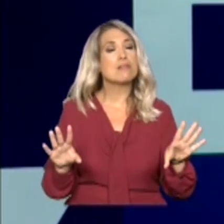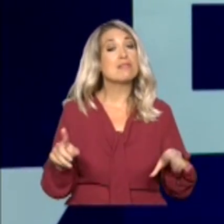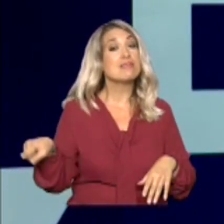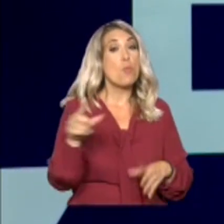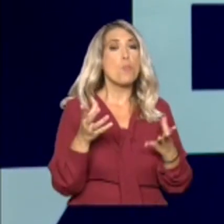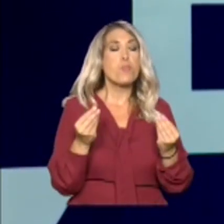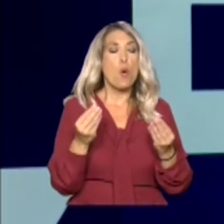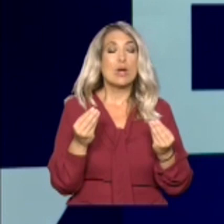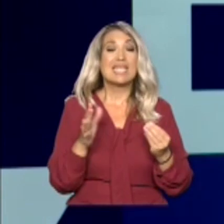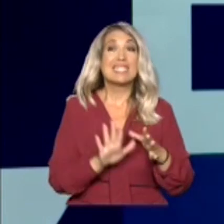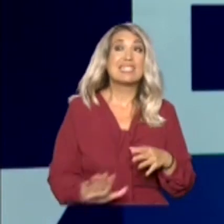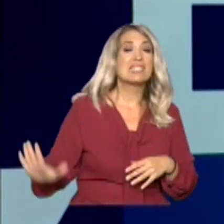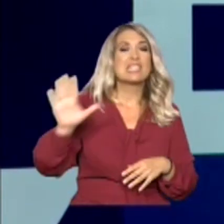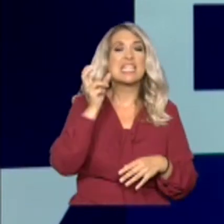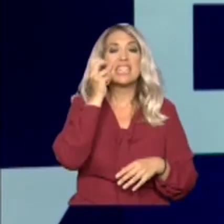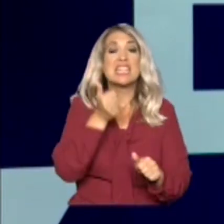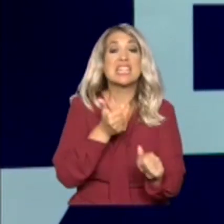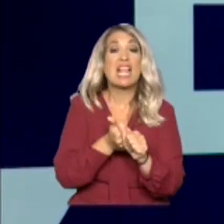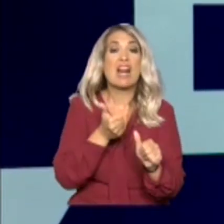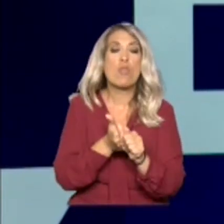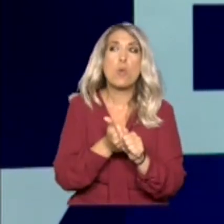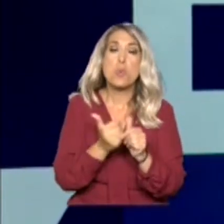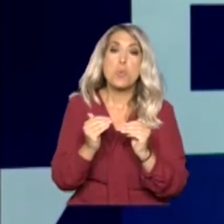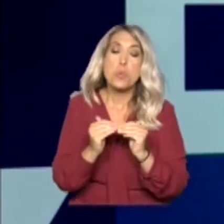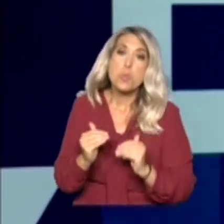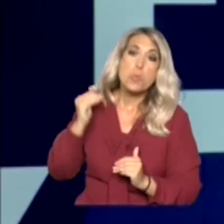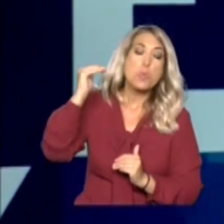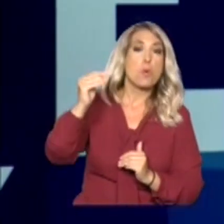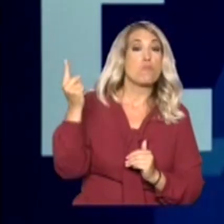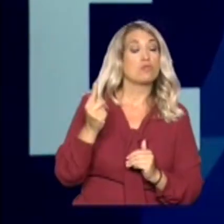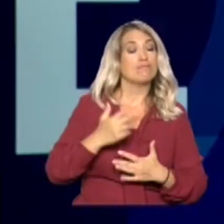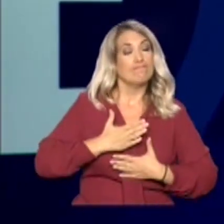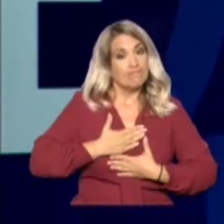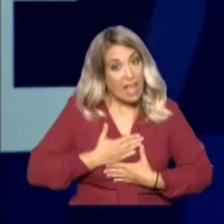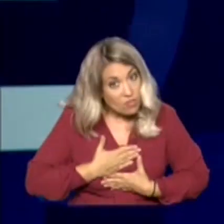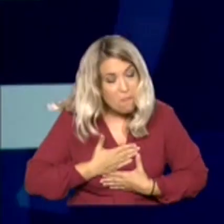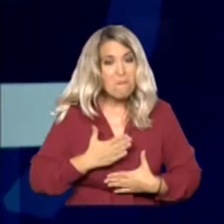τηλεθεατές σε απόλυτο αριθμό. Μεγάλος τίτλος τιμής. Απέναντι